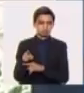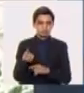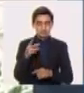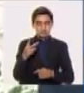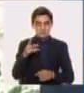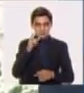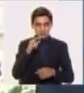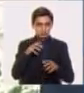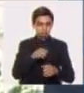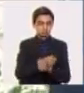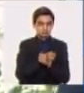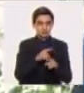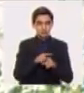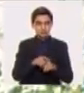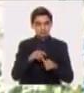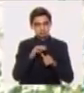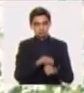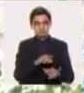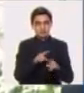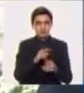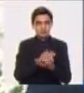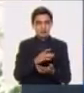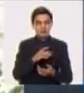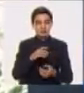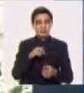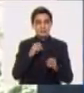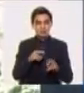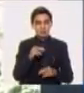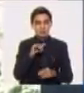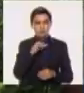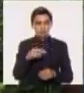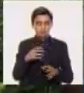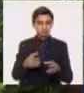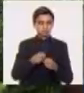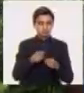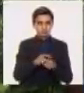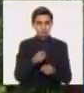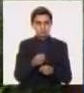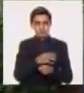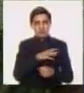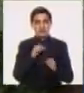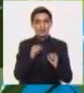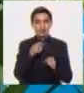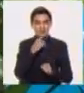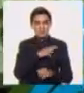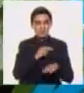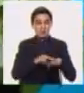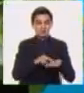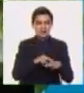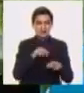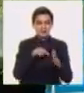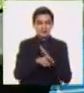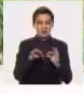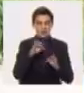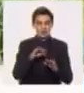олар барып, оны тылқындырып, күш қолданып, заңсыз тінтуді жасап, удостоверение шығарып алады қалтасынан. Адвокаттың пікірінше, полиция департаменті істің